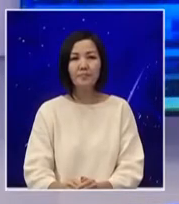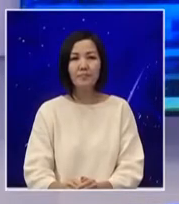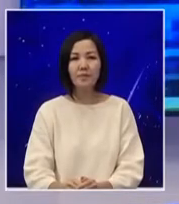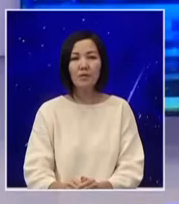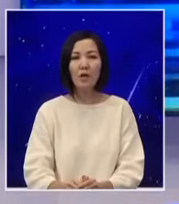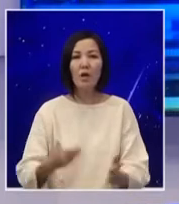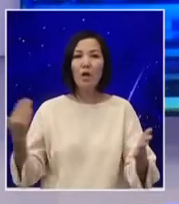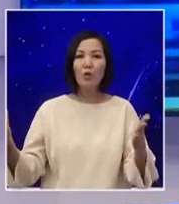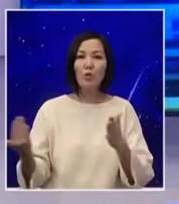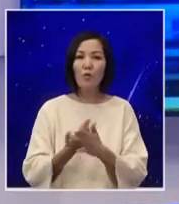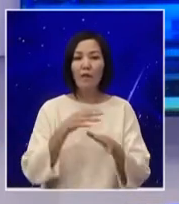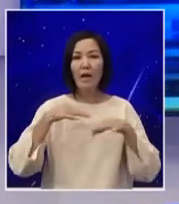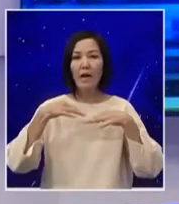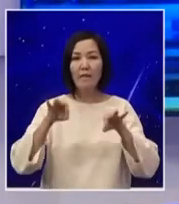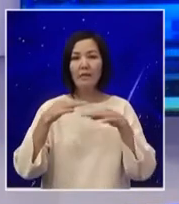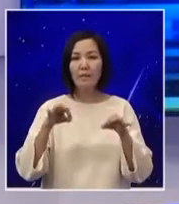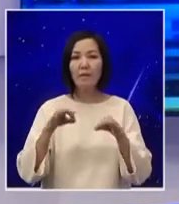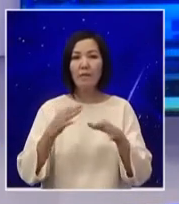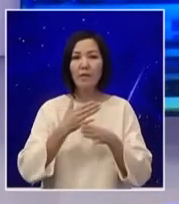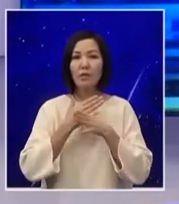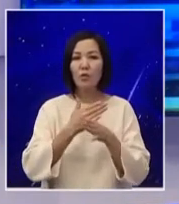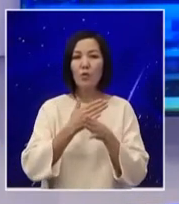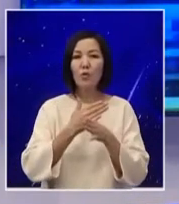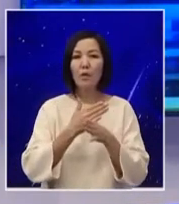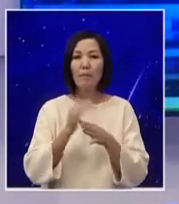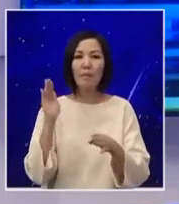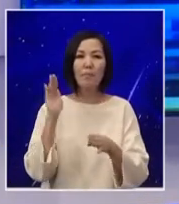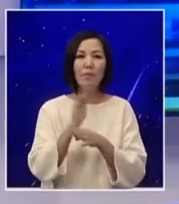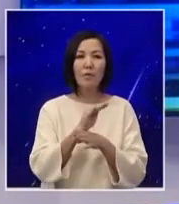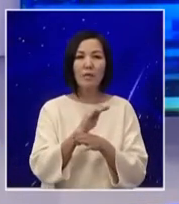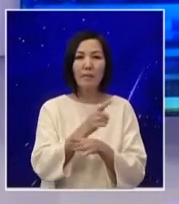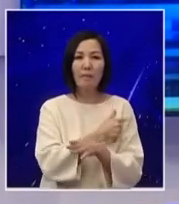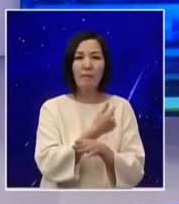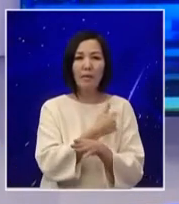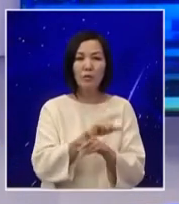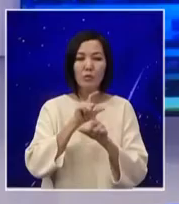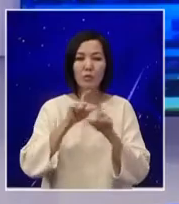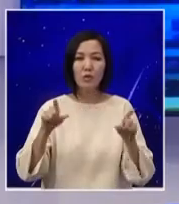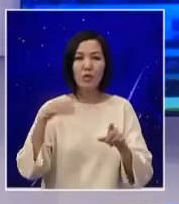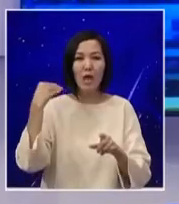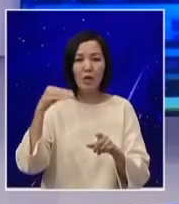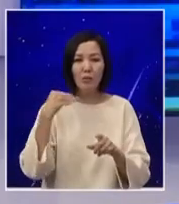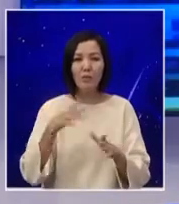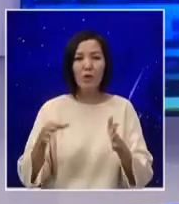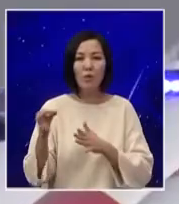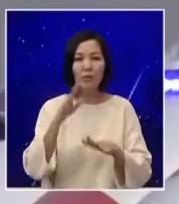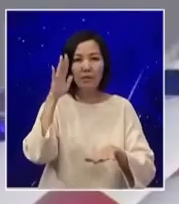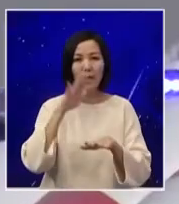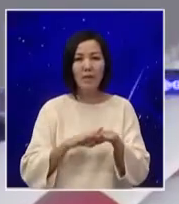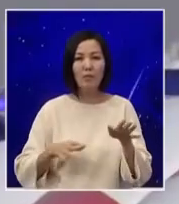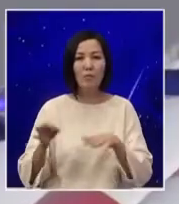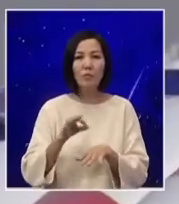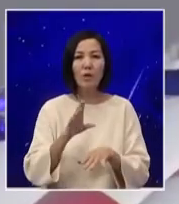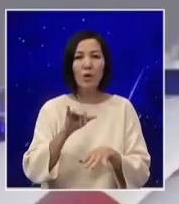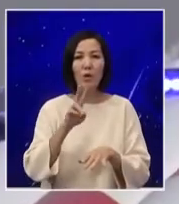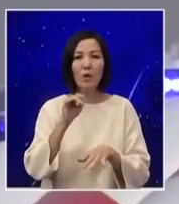новые автомобили скорой помощи пополнили part медучреждений актюбинской области аким области он достану